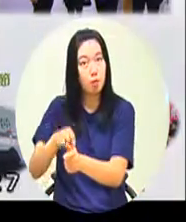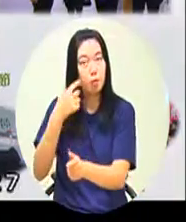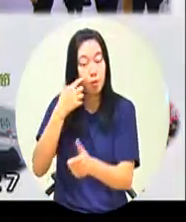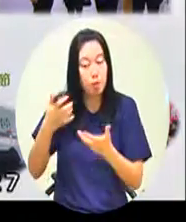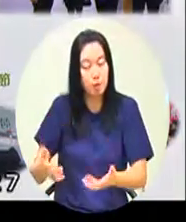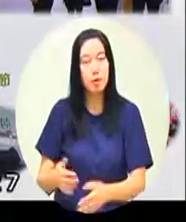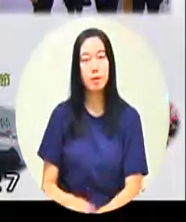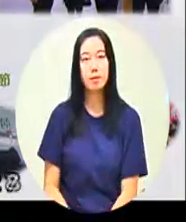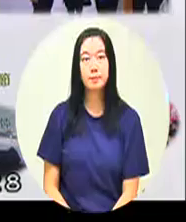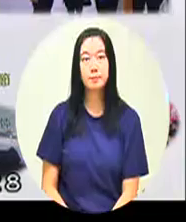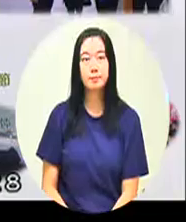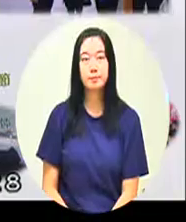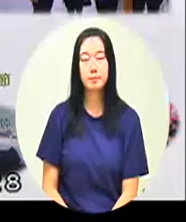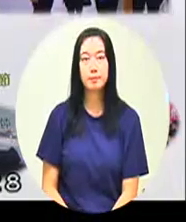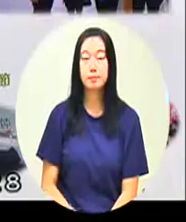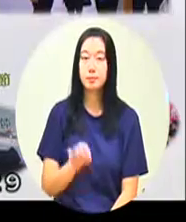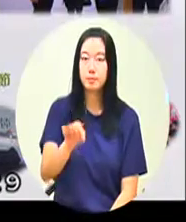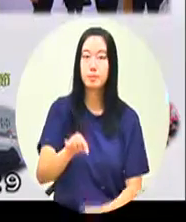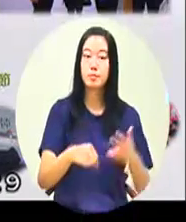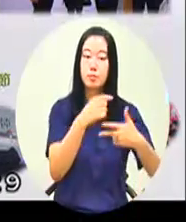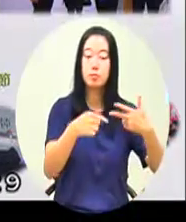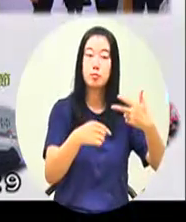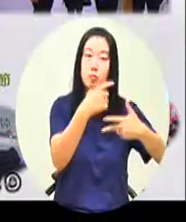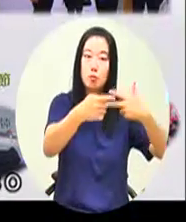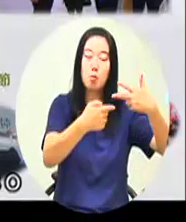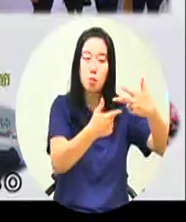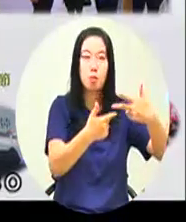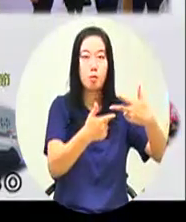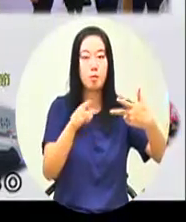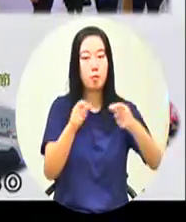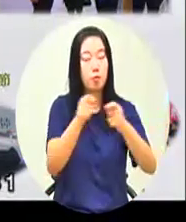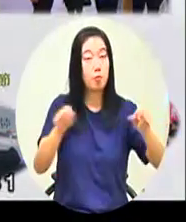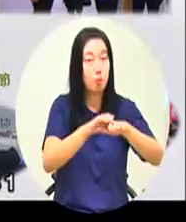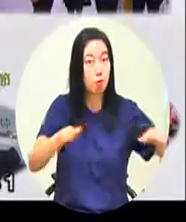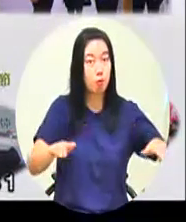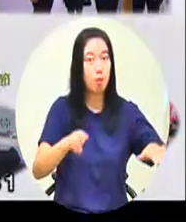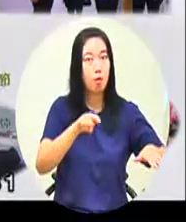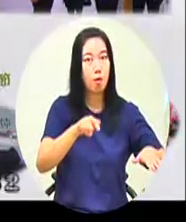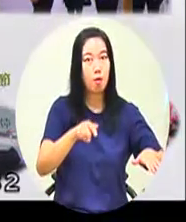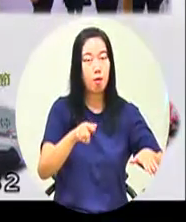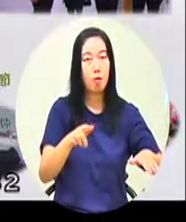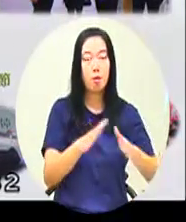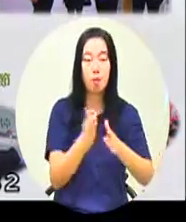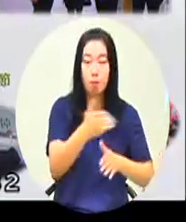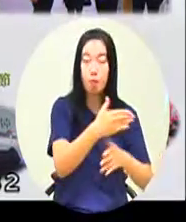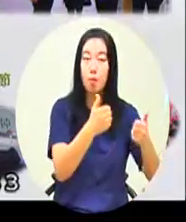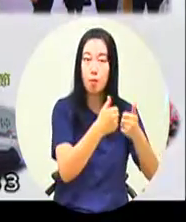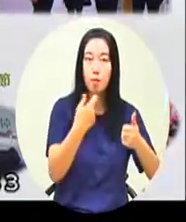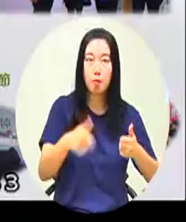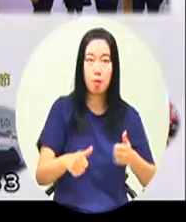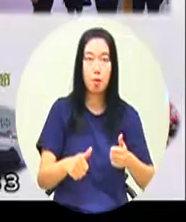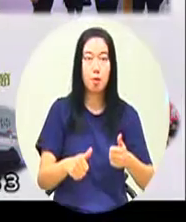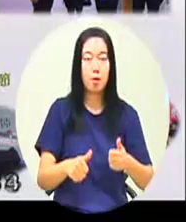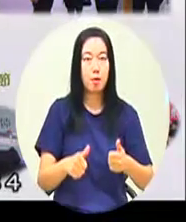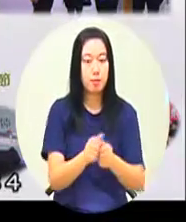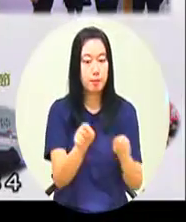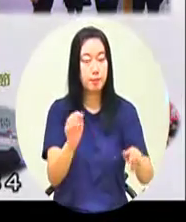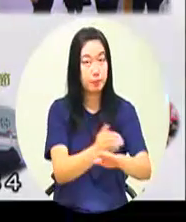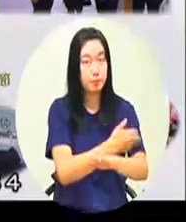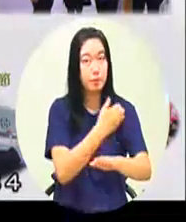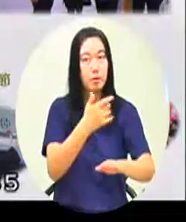说这个部分其实从这个礼拜六，从永安的这一个部分永安渔会的海洋音乐季开始，然